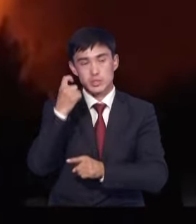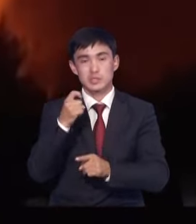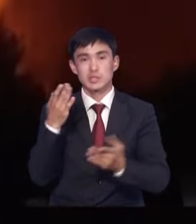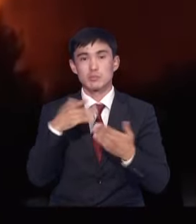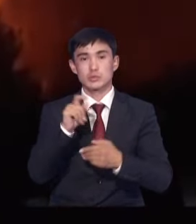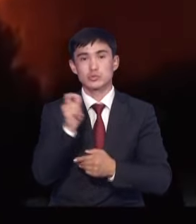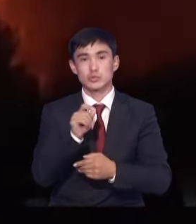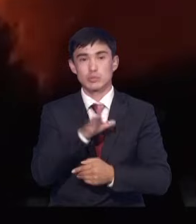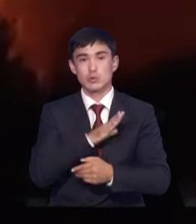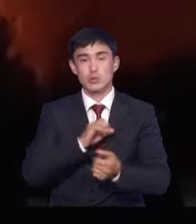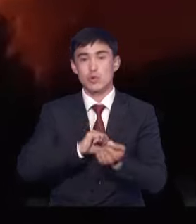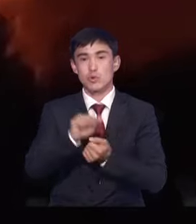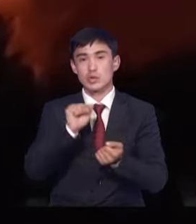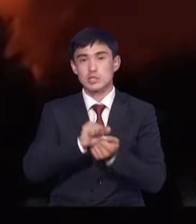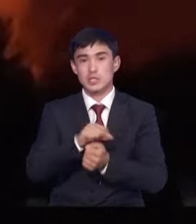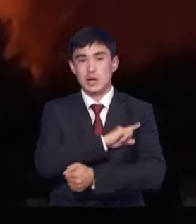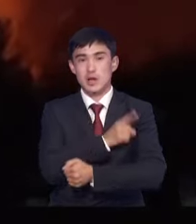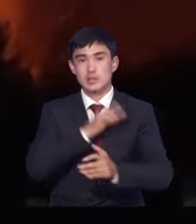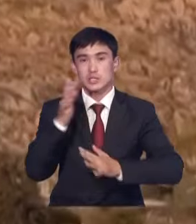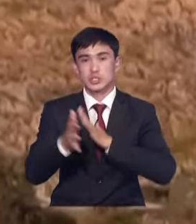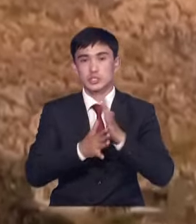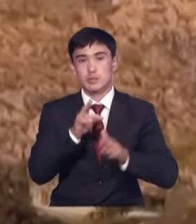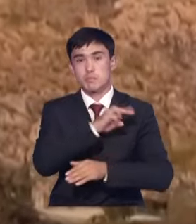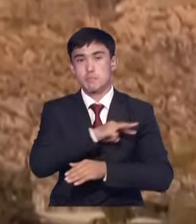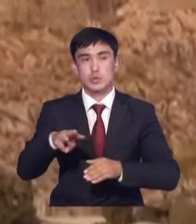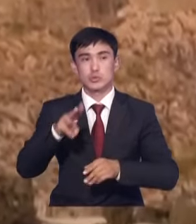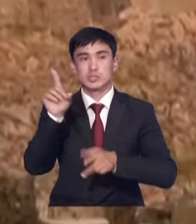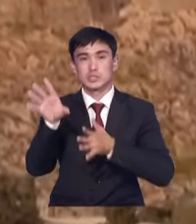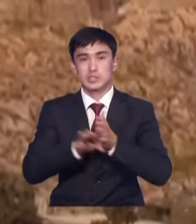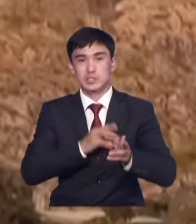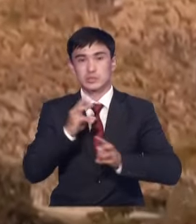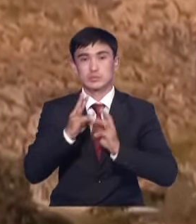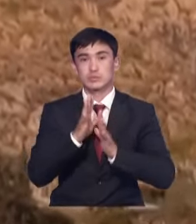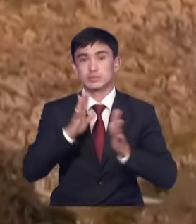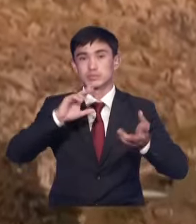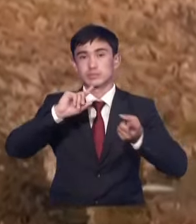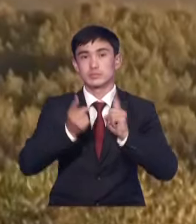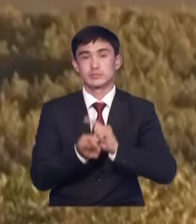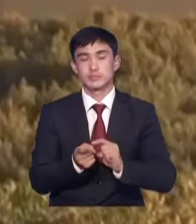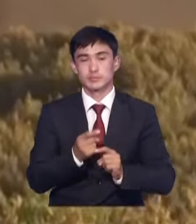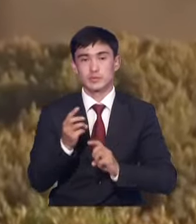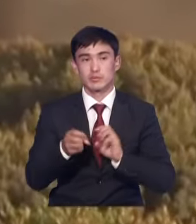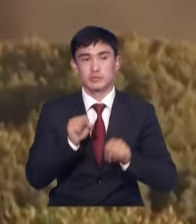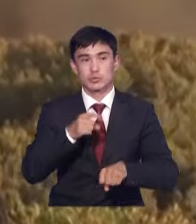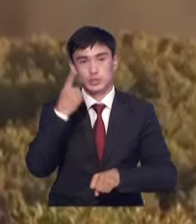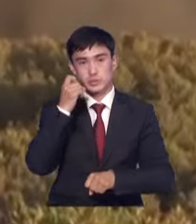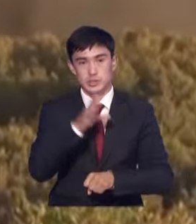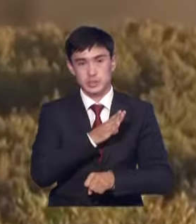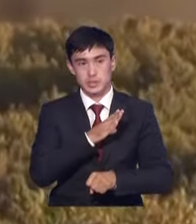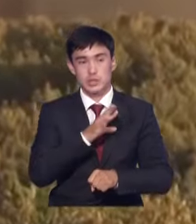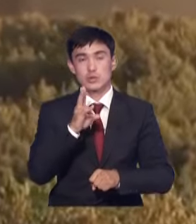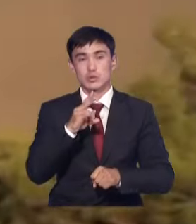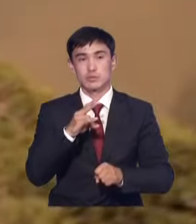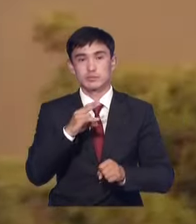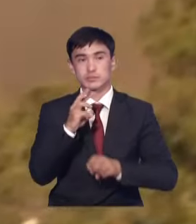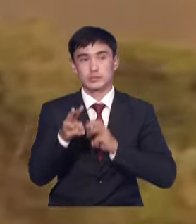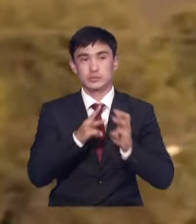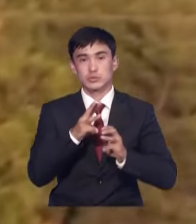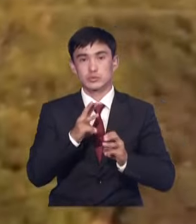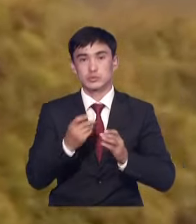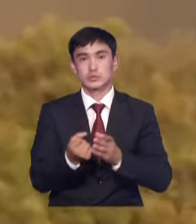күндері болған құрғақшылық пен қатты жел бірнеше минут ішіндегі кішкентай өртті үлкен өрткен айналдыру мүмкін деп ескерткен. Дегенмен жаппай өрттің